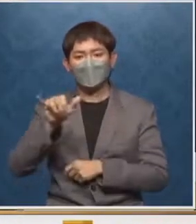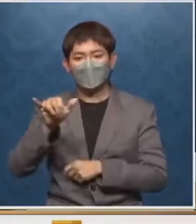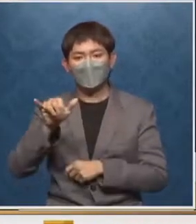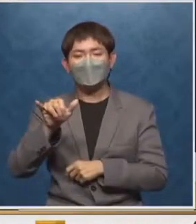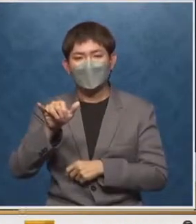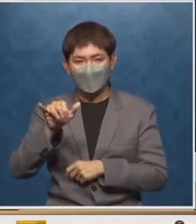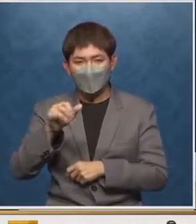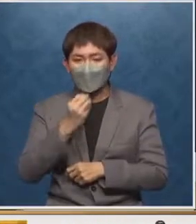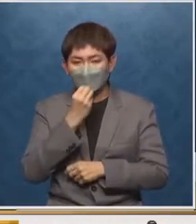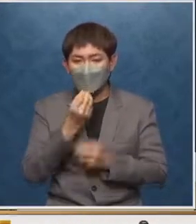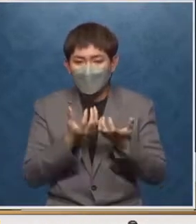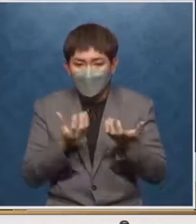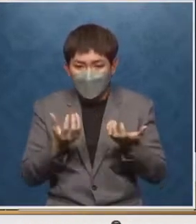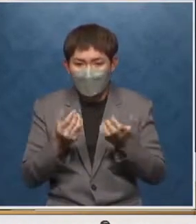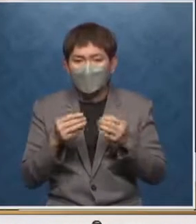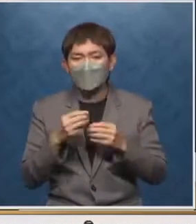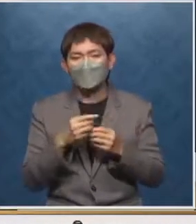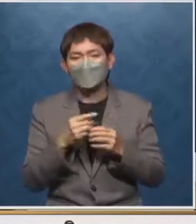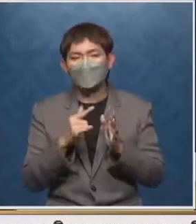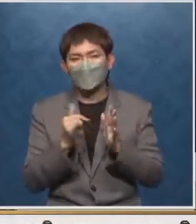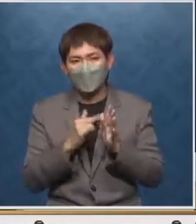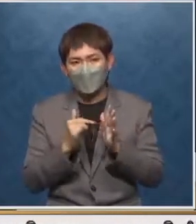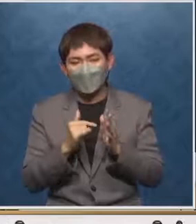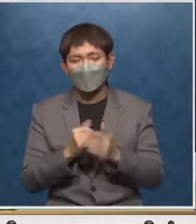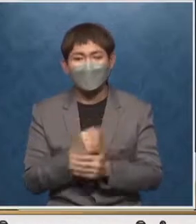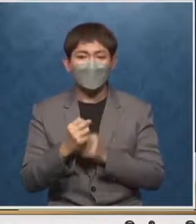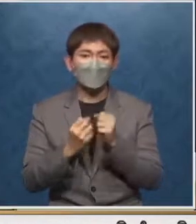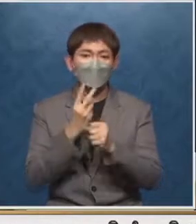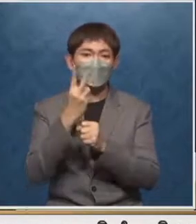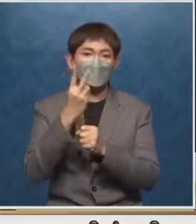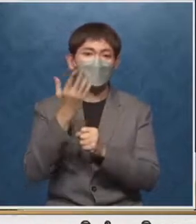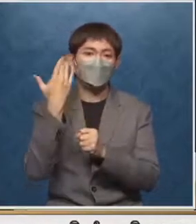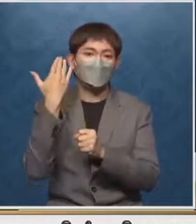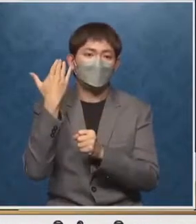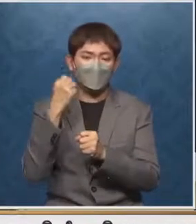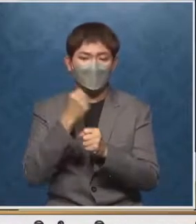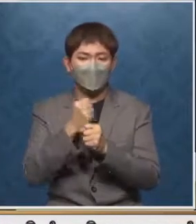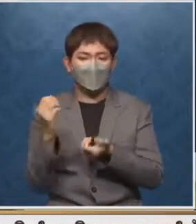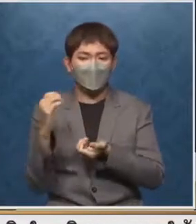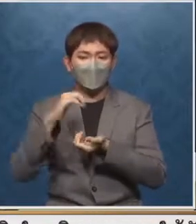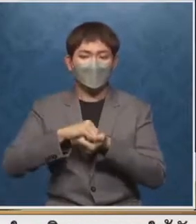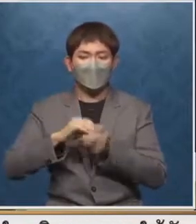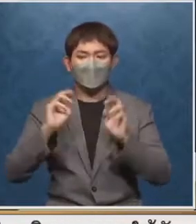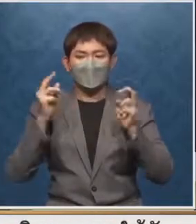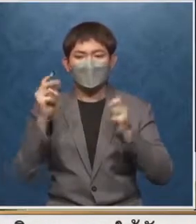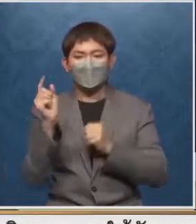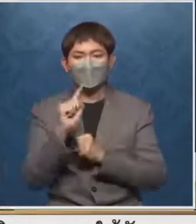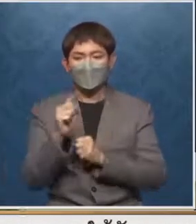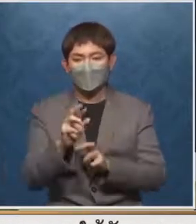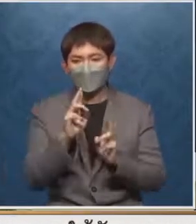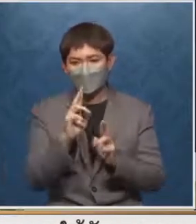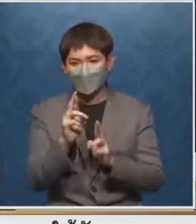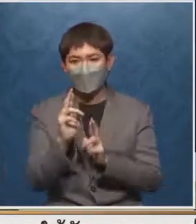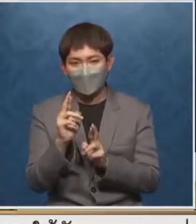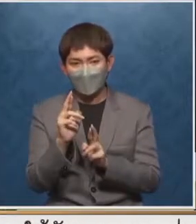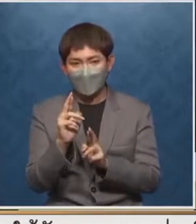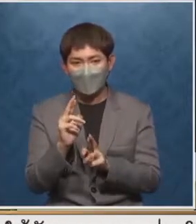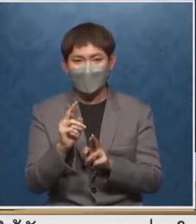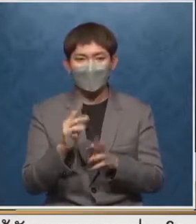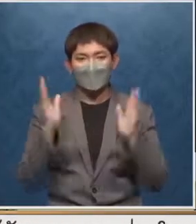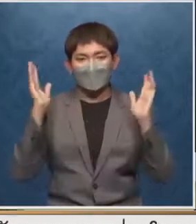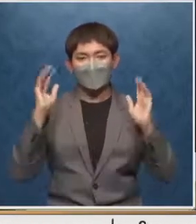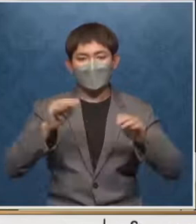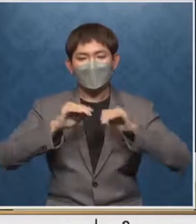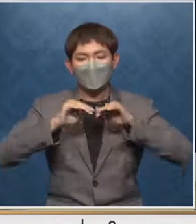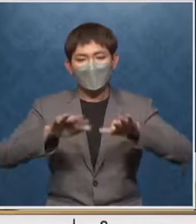ออย.ปีก่อนนั้น2ปีก่อนนั้นเนี่ยเราได้ทำงานร่วมกันในเรื่องของการเฝ้าระวังนะครับการโฆษณา